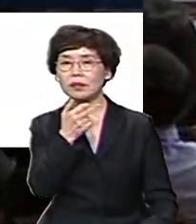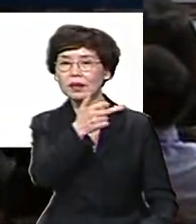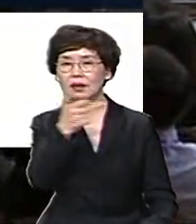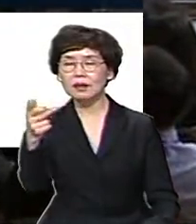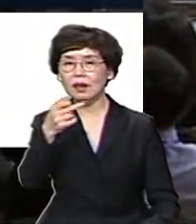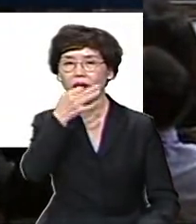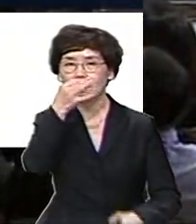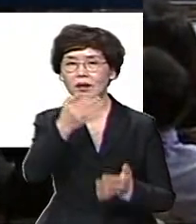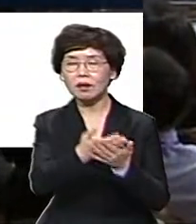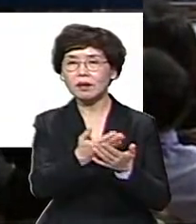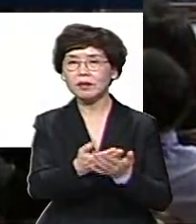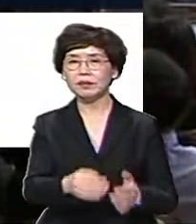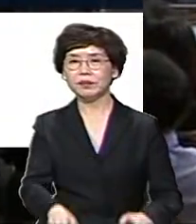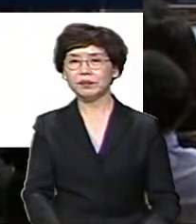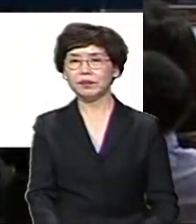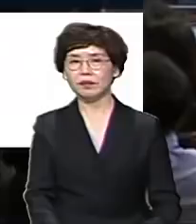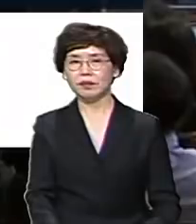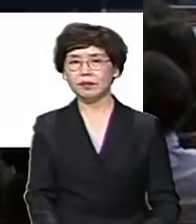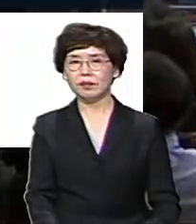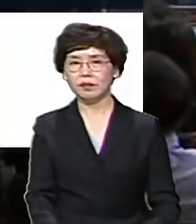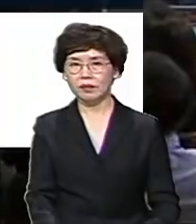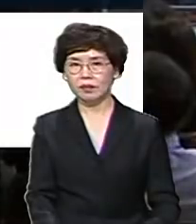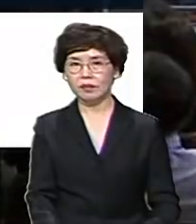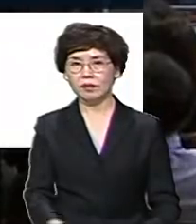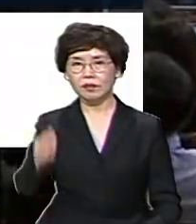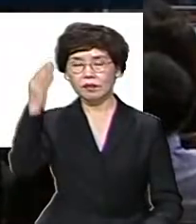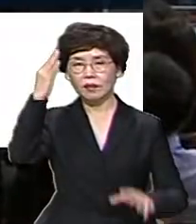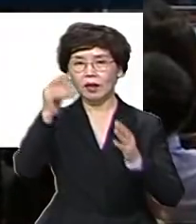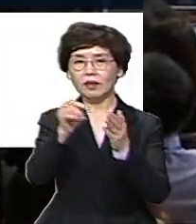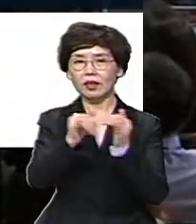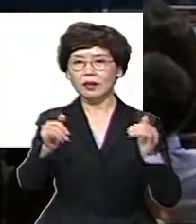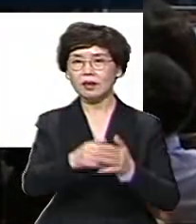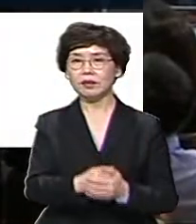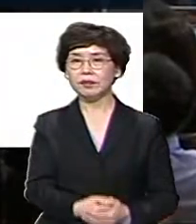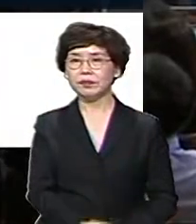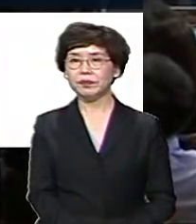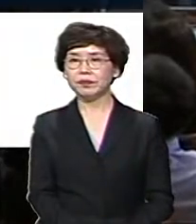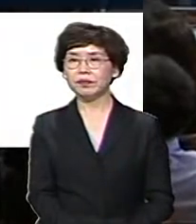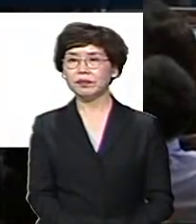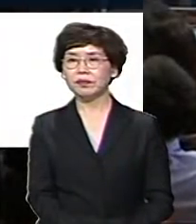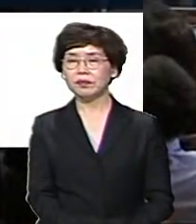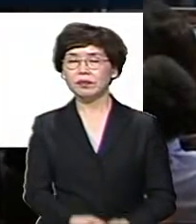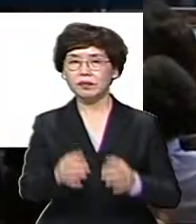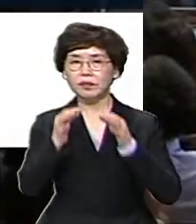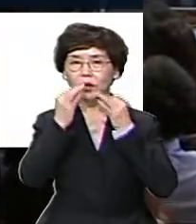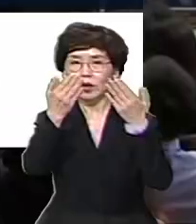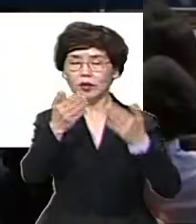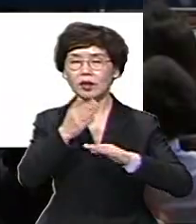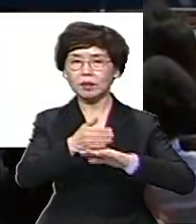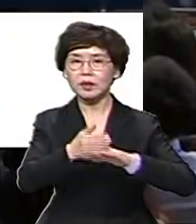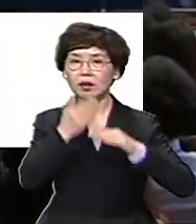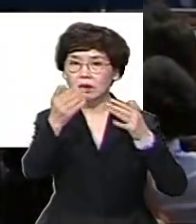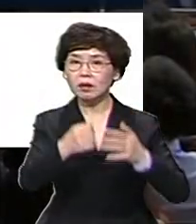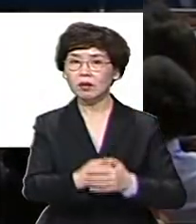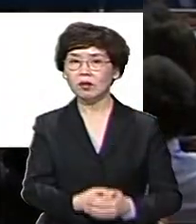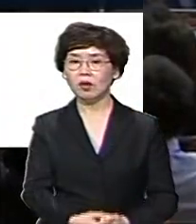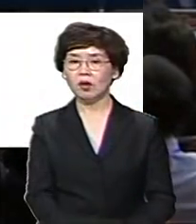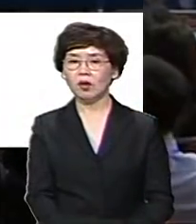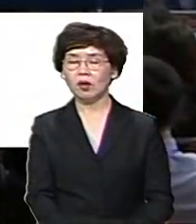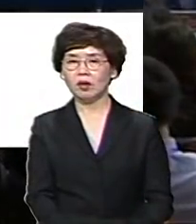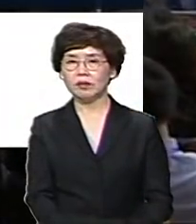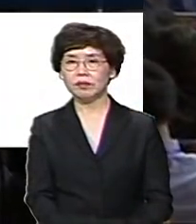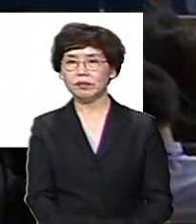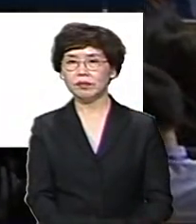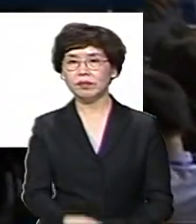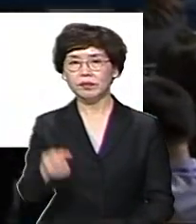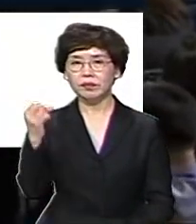Yeah. You have to speak up. Yes, and 네, 큰 소리로 말씀 좀 해주세요. I'm a reporter from South Korea.